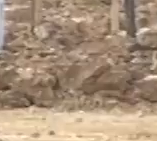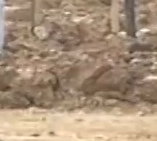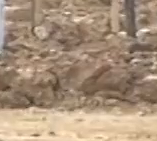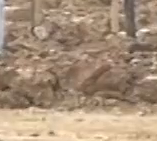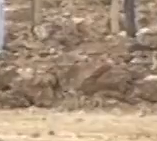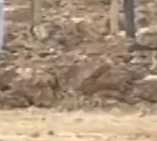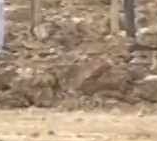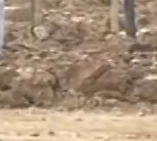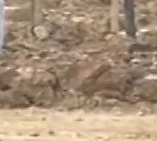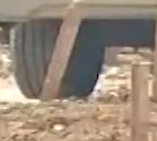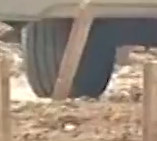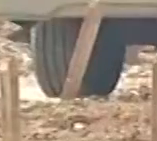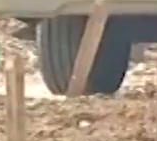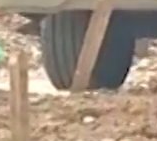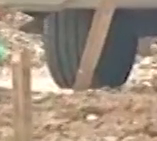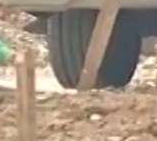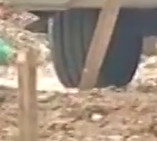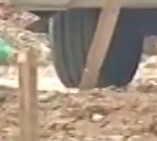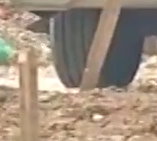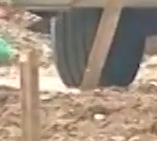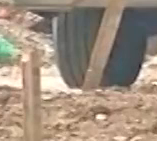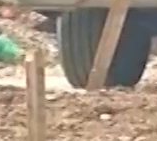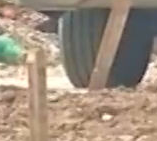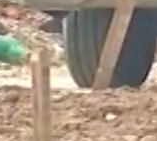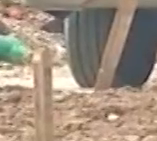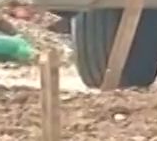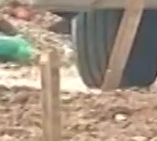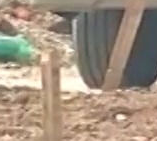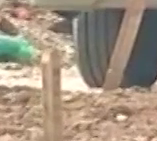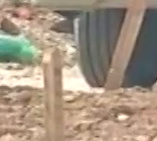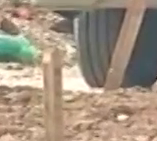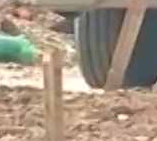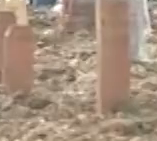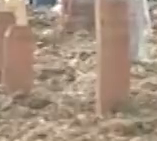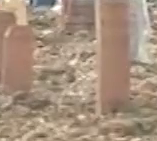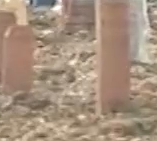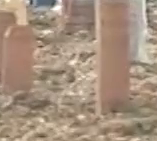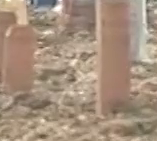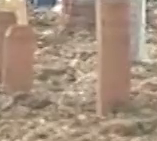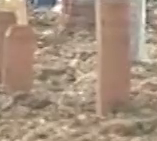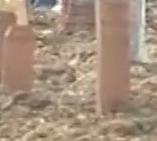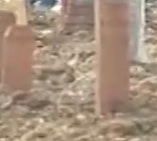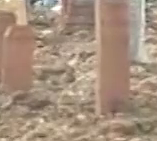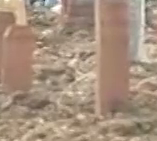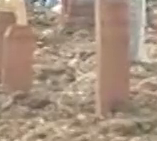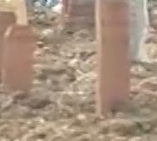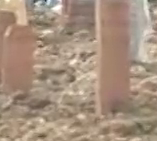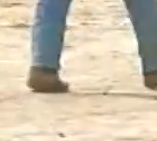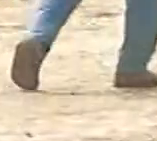saja yang boleh masuk. Dan ini juga senada dengan apa yang dikatakan oleh Wagub DKI Jakarta Ahmad Riza Patria bahwa kenaikan